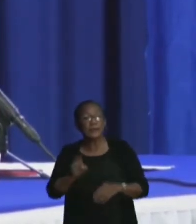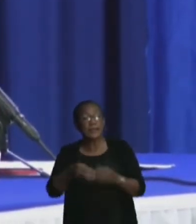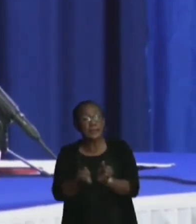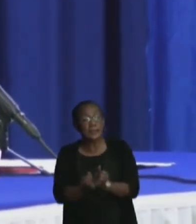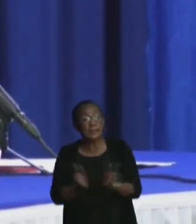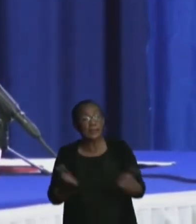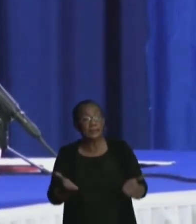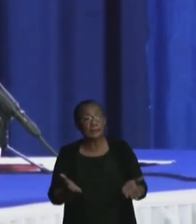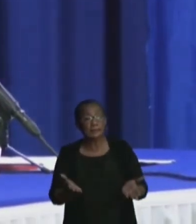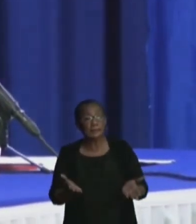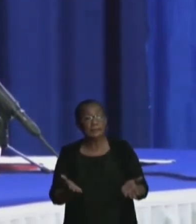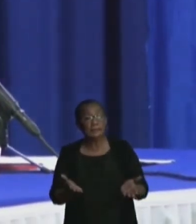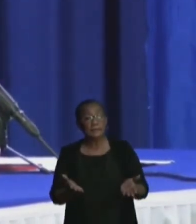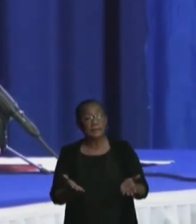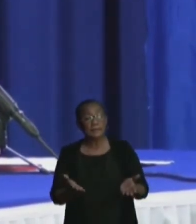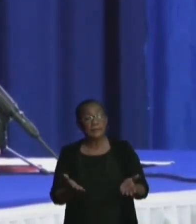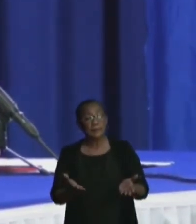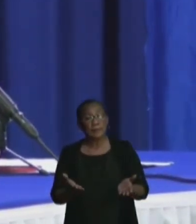en